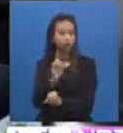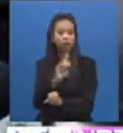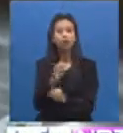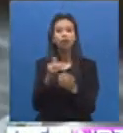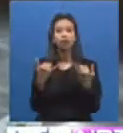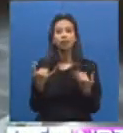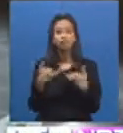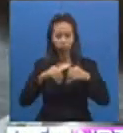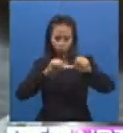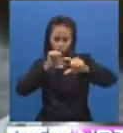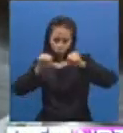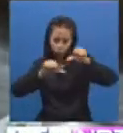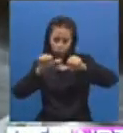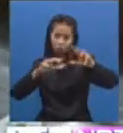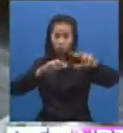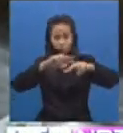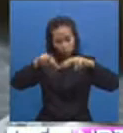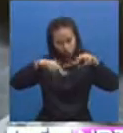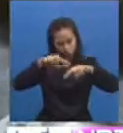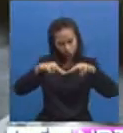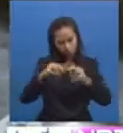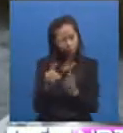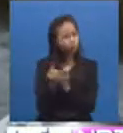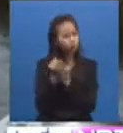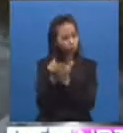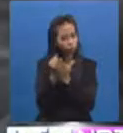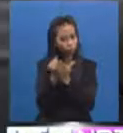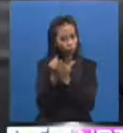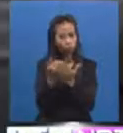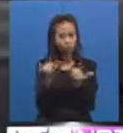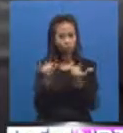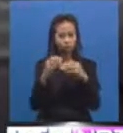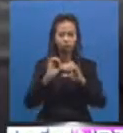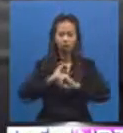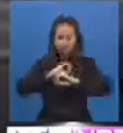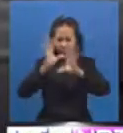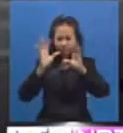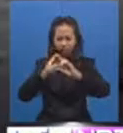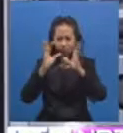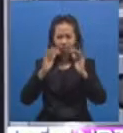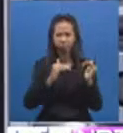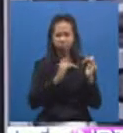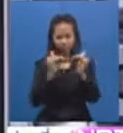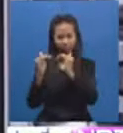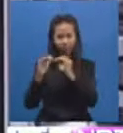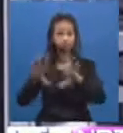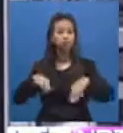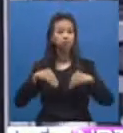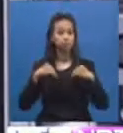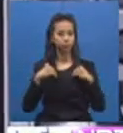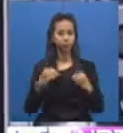นิติวิทยาศาสตร์เข้ามาช่วยคลี่คลายคดีและให้ความเป็นธรรมที่สากลให้การยอมรับ